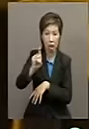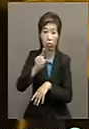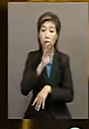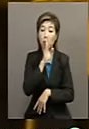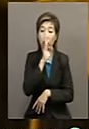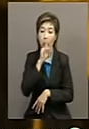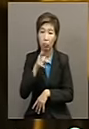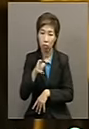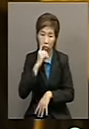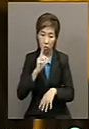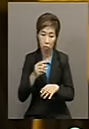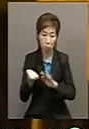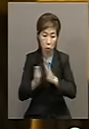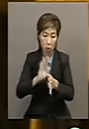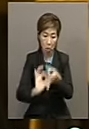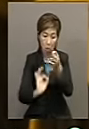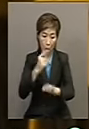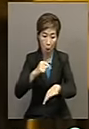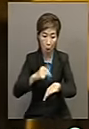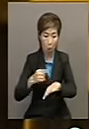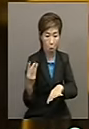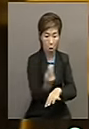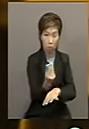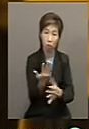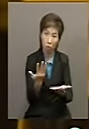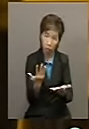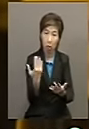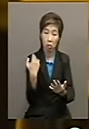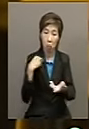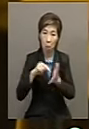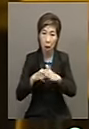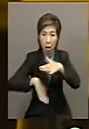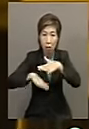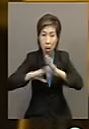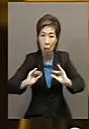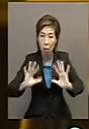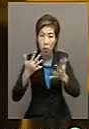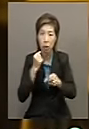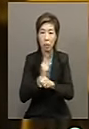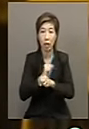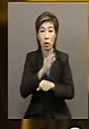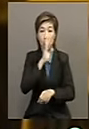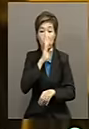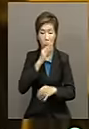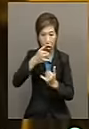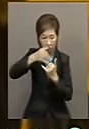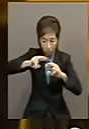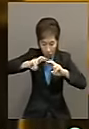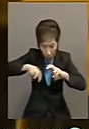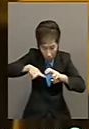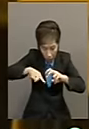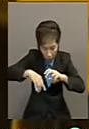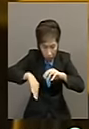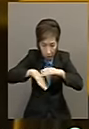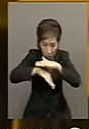าเกิดว่าเผาศพพี่ชายเร็วจนเกินไปเนี่ยมันจะเป็นการทำลายหลักฐานหรือเปล่าถ้าสมมติว่ามันมีผลตรวจอะไรที่ต้องหา